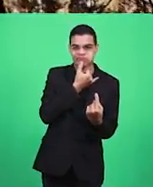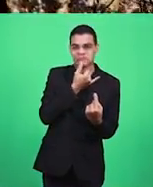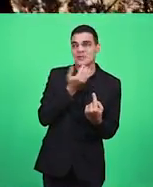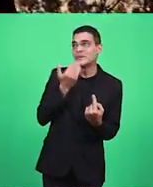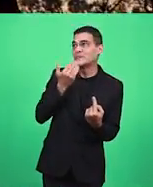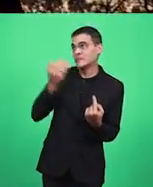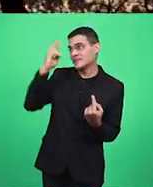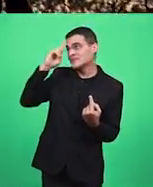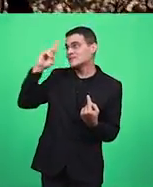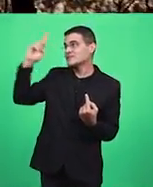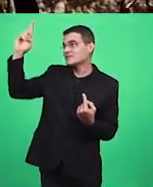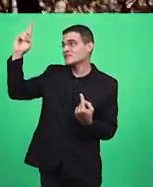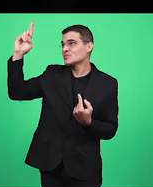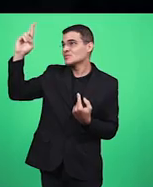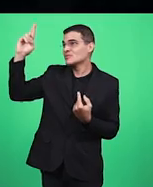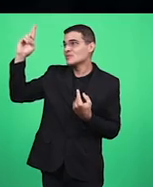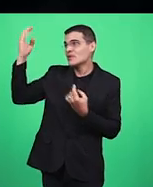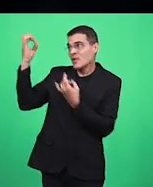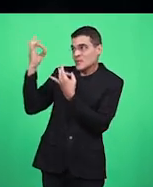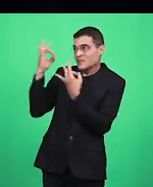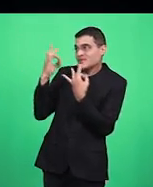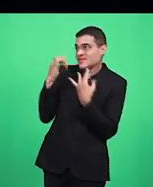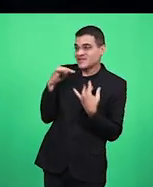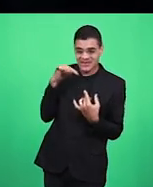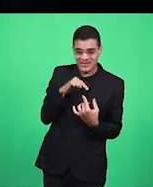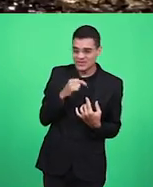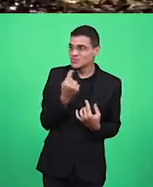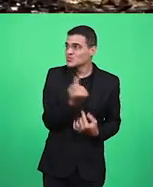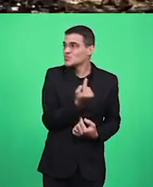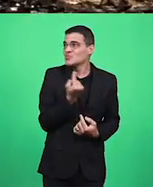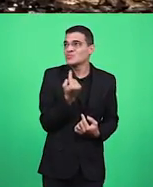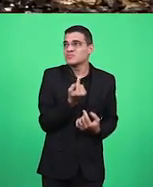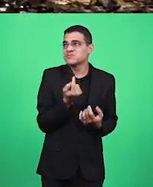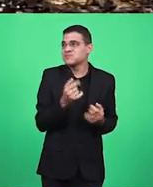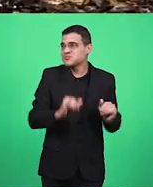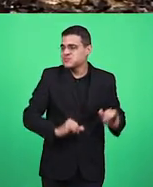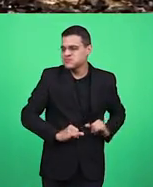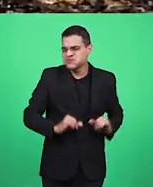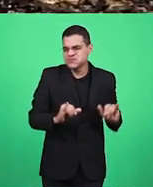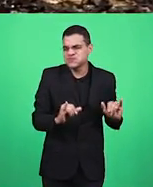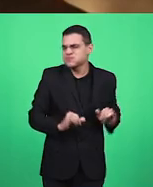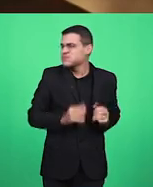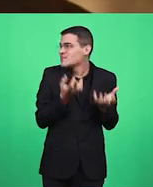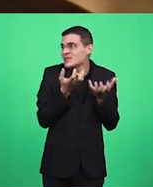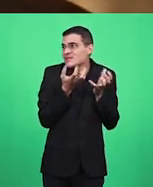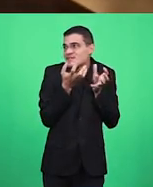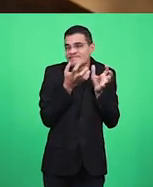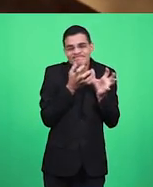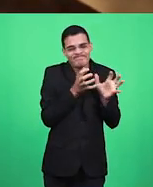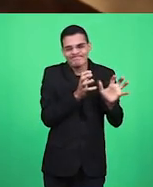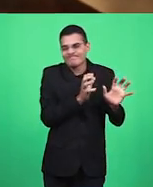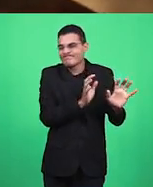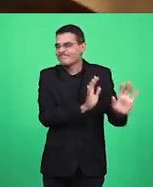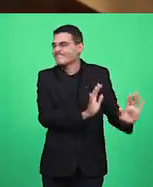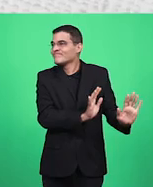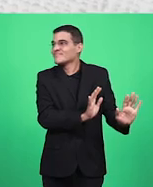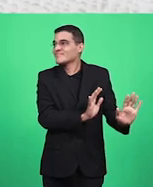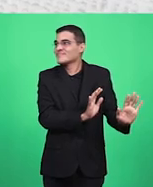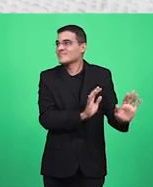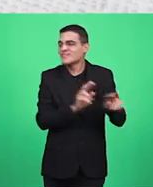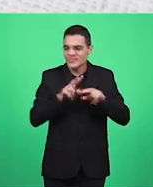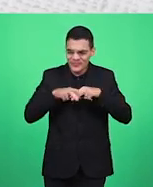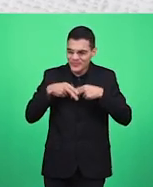Господь, не оставь меня. А в мире этом, на вечных